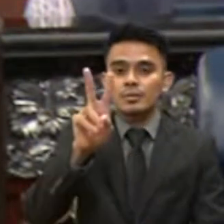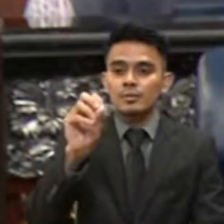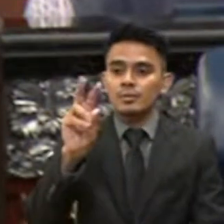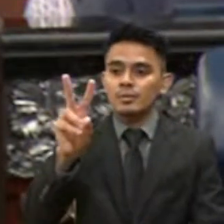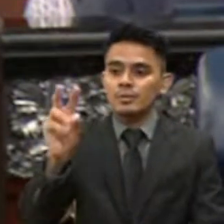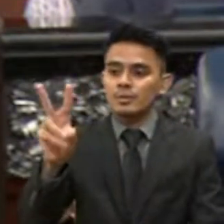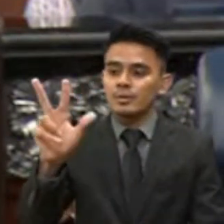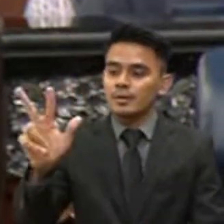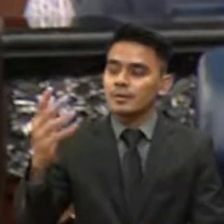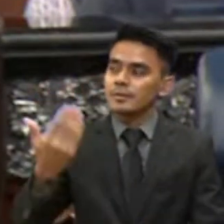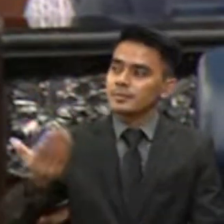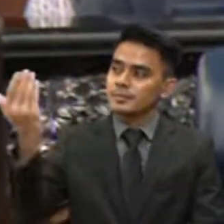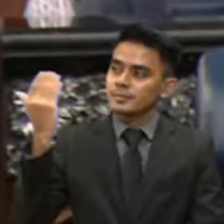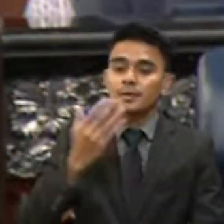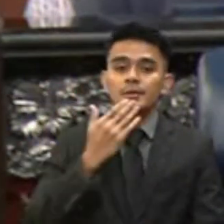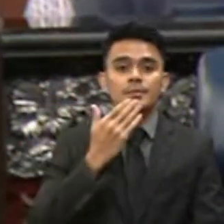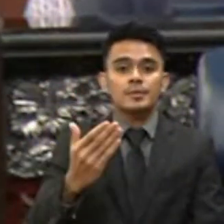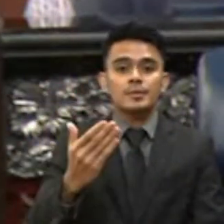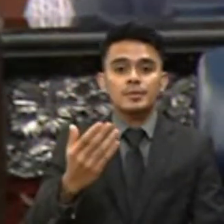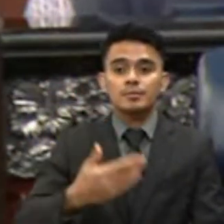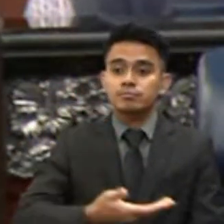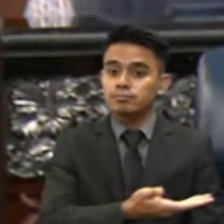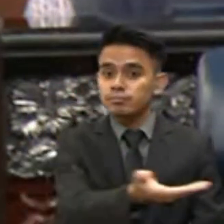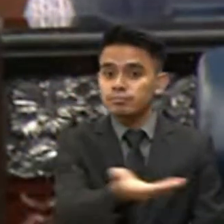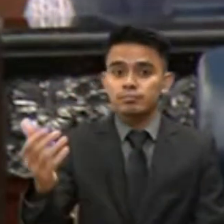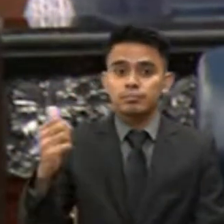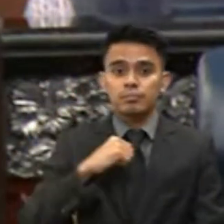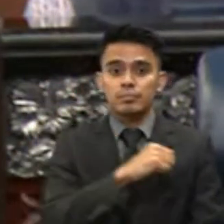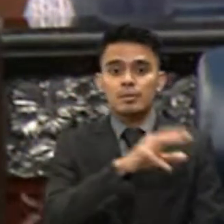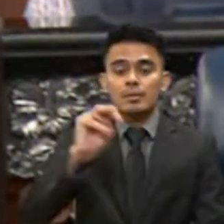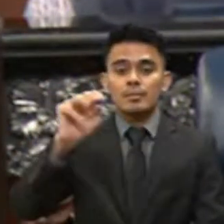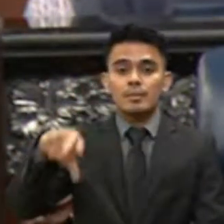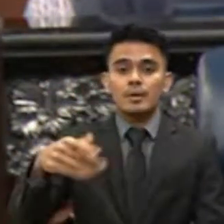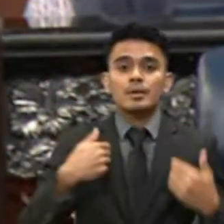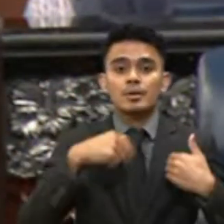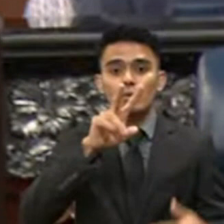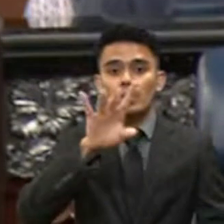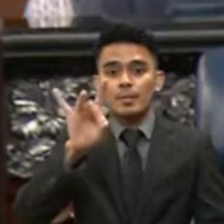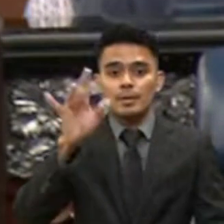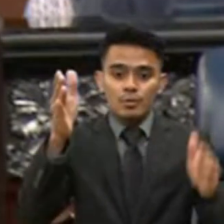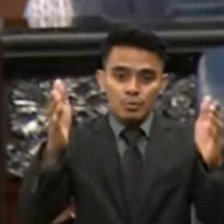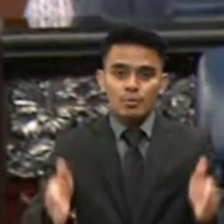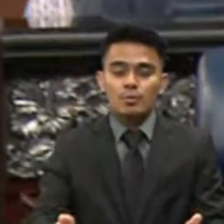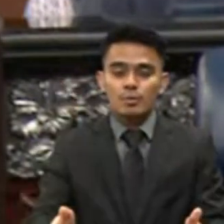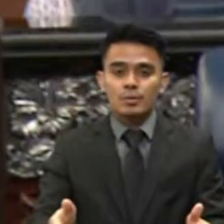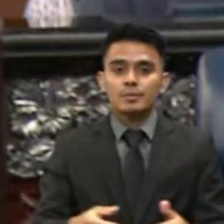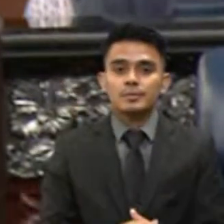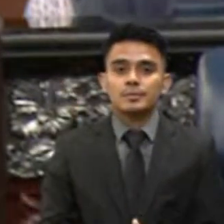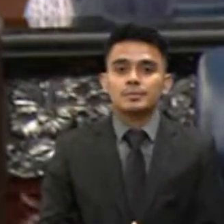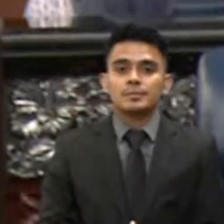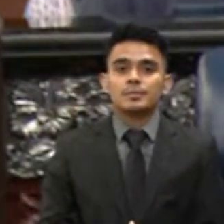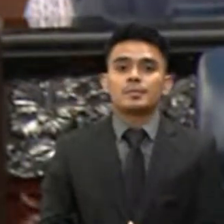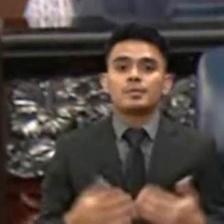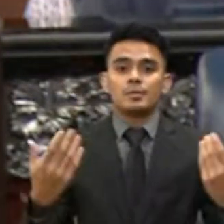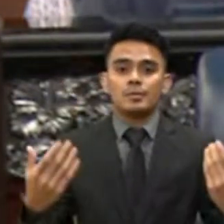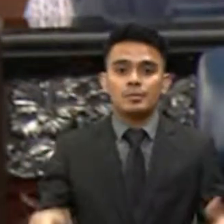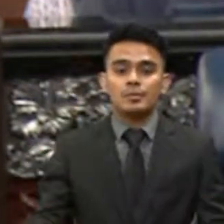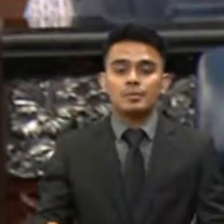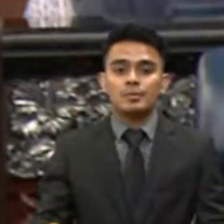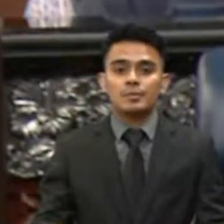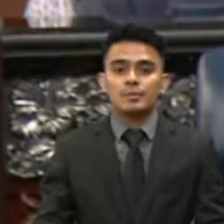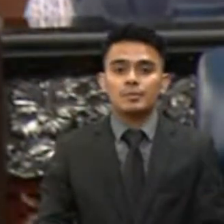yang lalu terima kasih kepada semua ahli yang gua hormat seramai 28 orang yang antara lain telah menyentuh